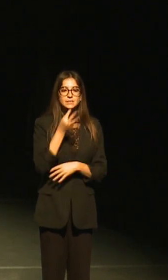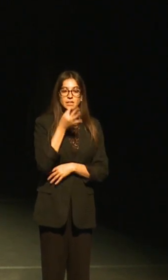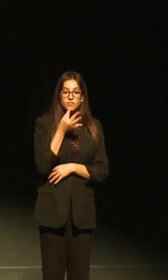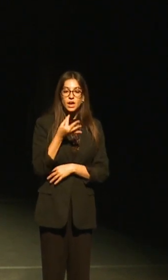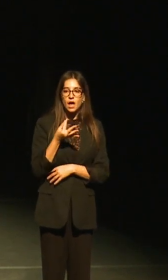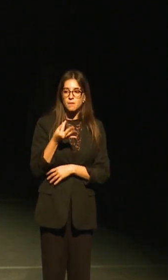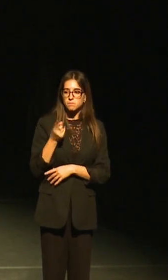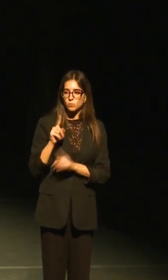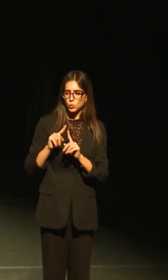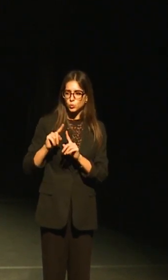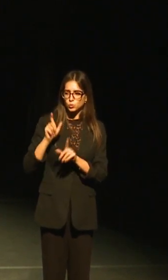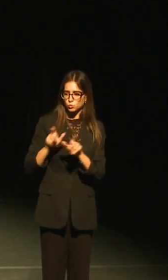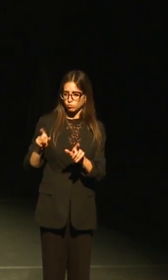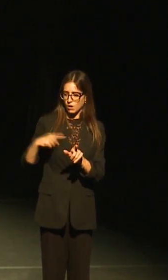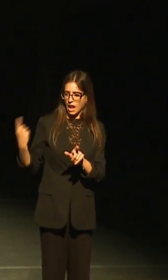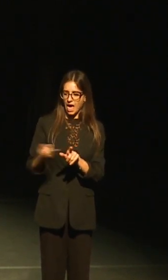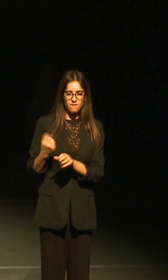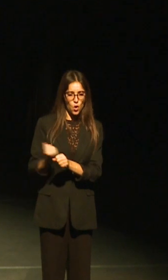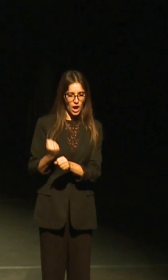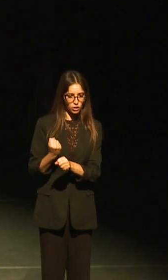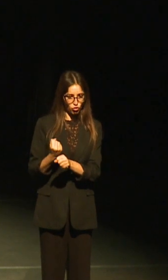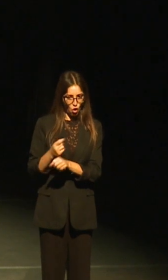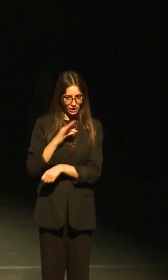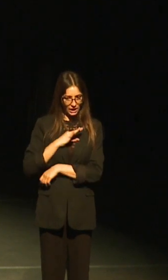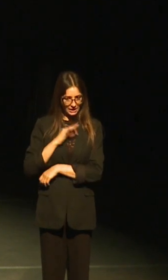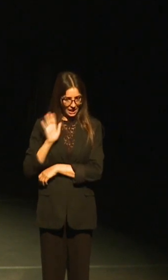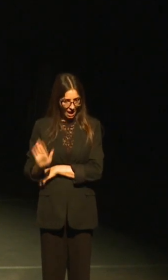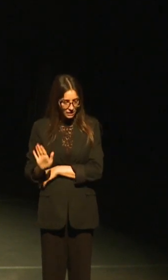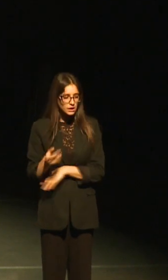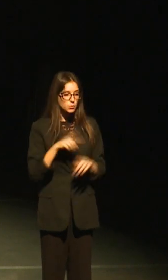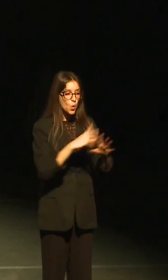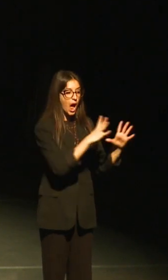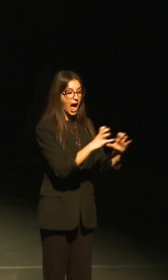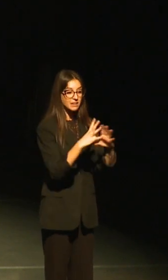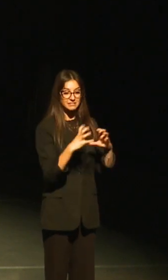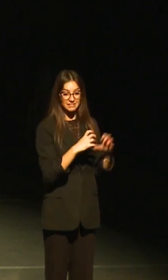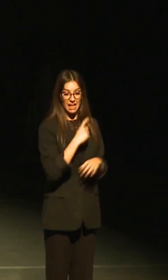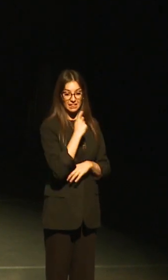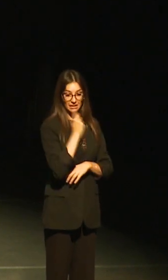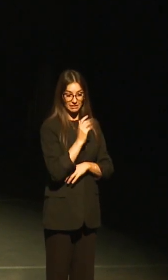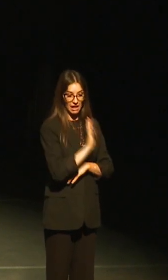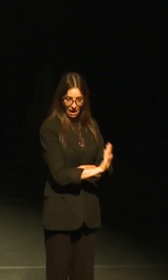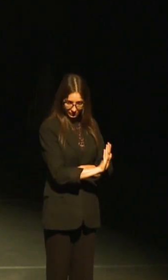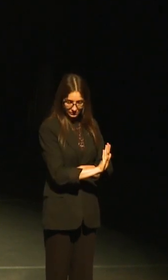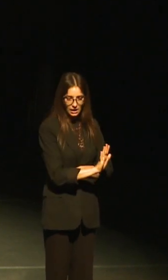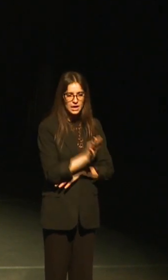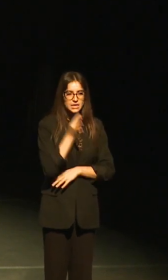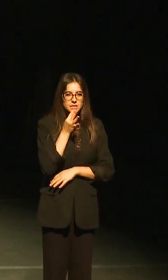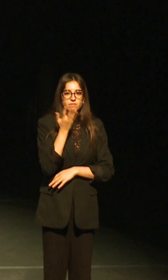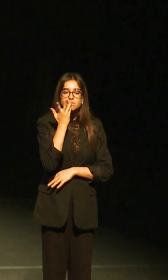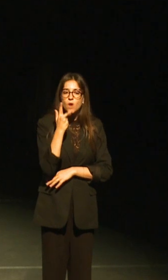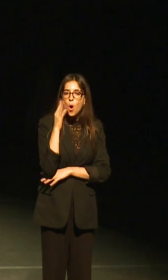di tutti i lavoratori e dall'altra parte interesse di tutte le aziende quella di massimizzare il